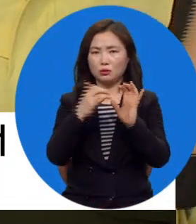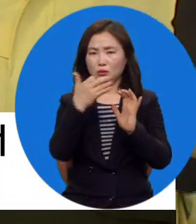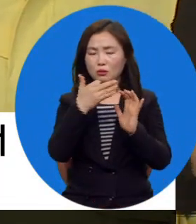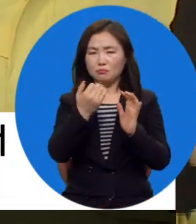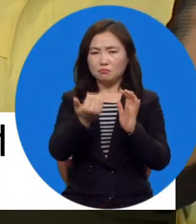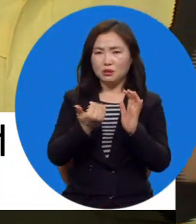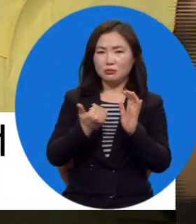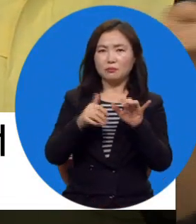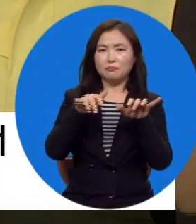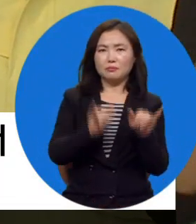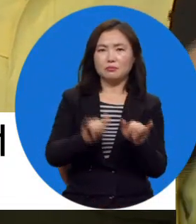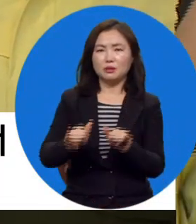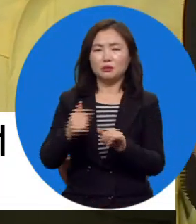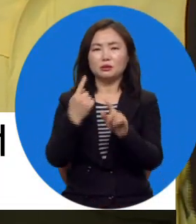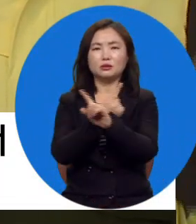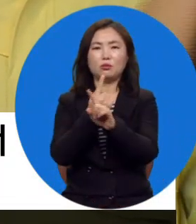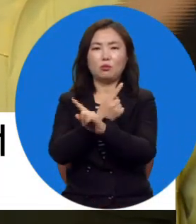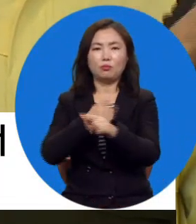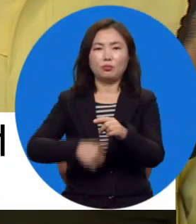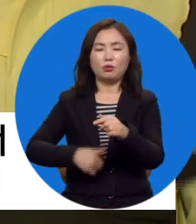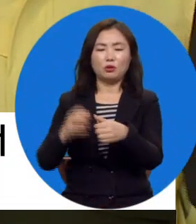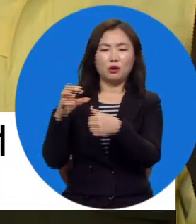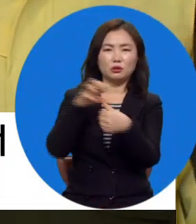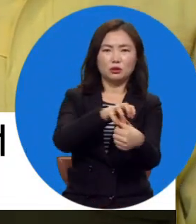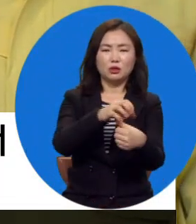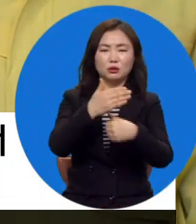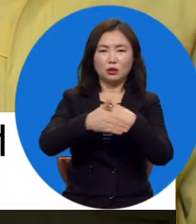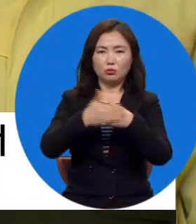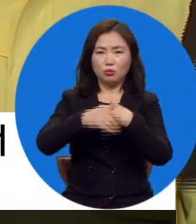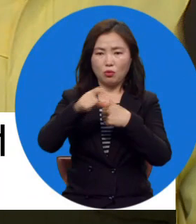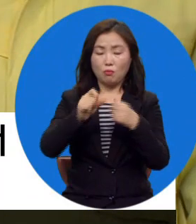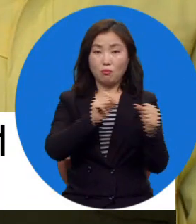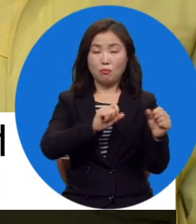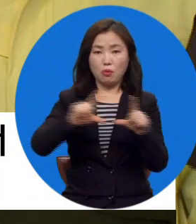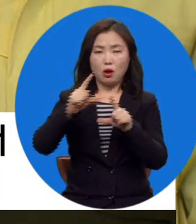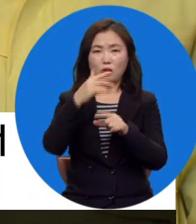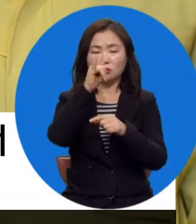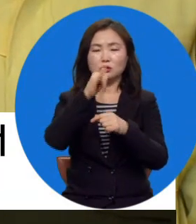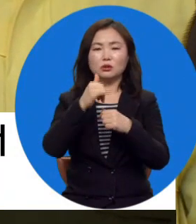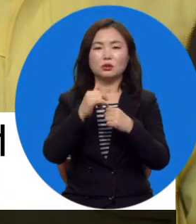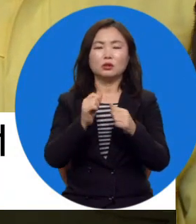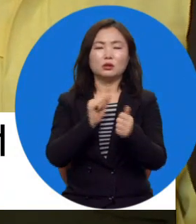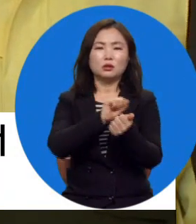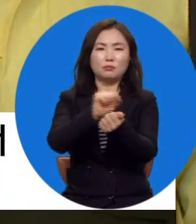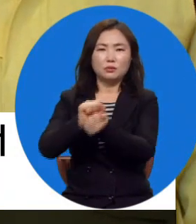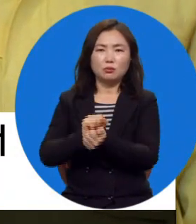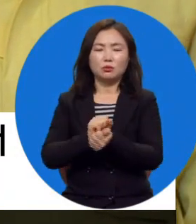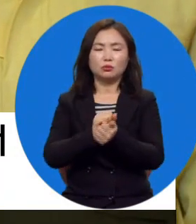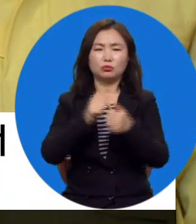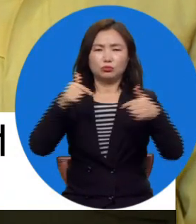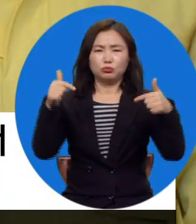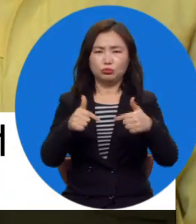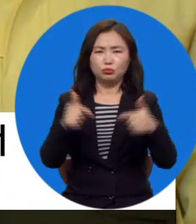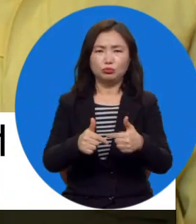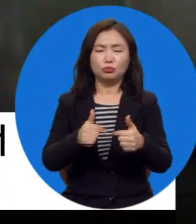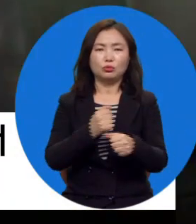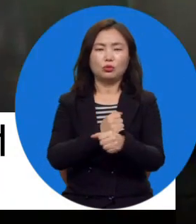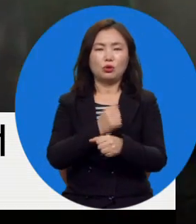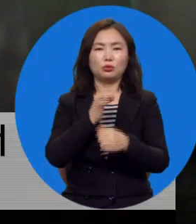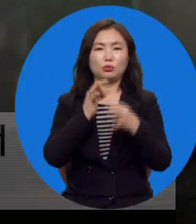전부 어치 료를 하고 경리를 함으로써 대구 지역에서 발생할 수 있는 지역사회 감염 을 최소한으로 낮추